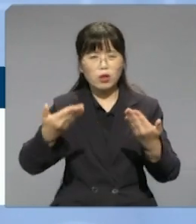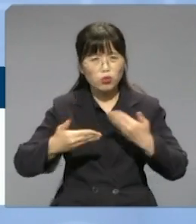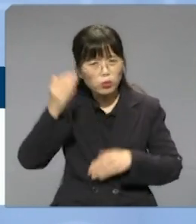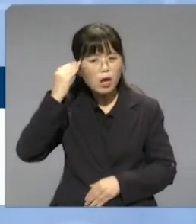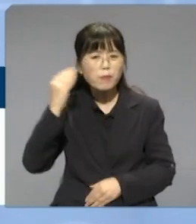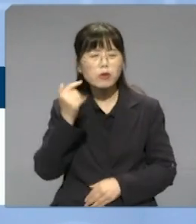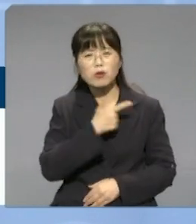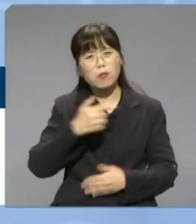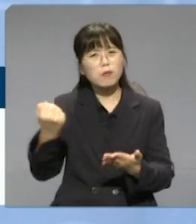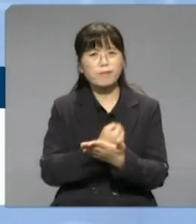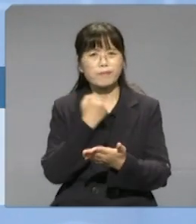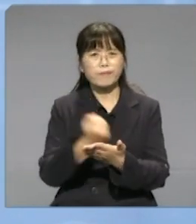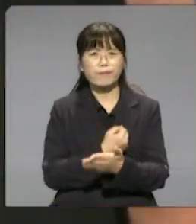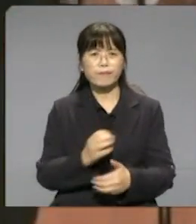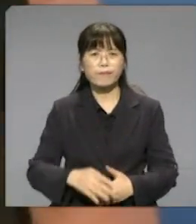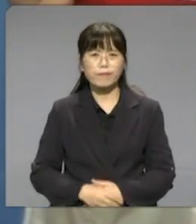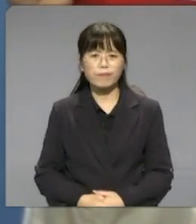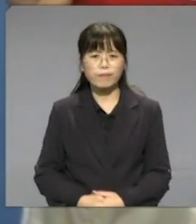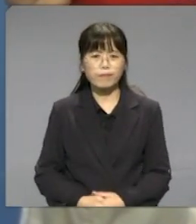너무나 원망스럽습니다.